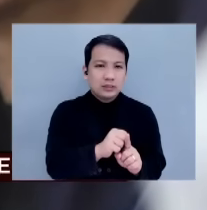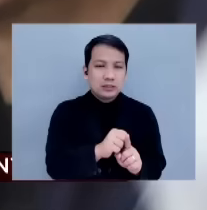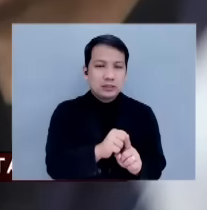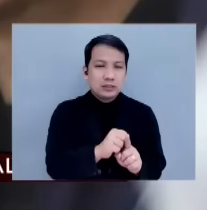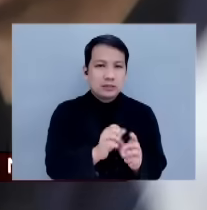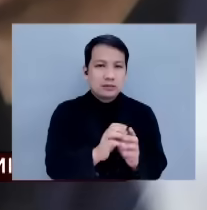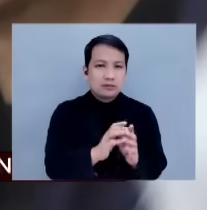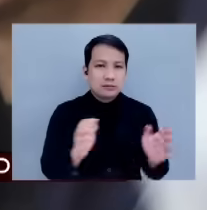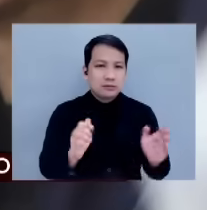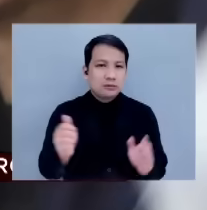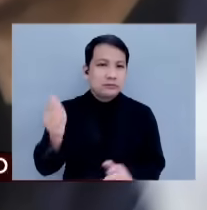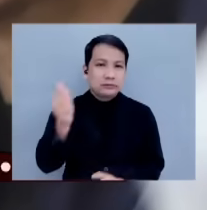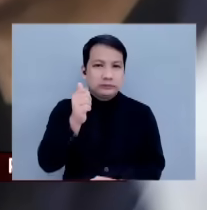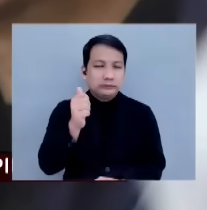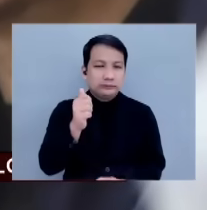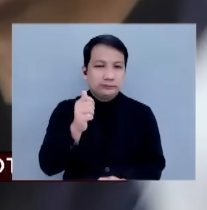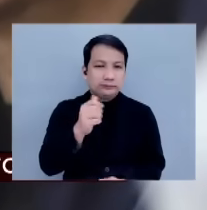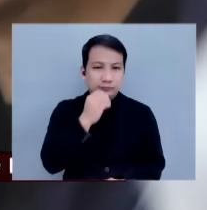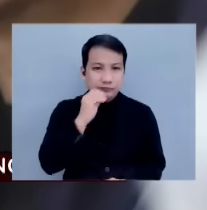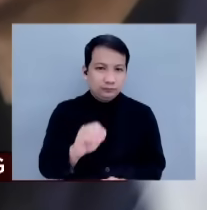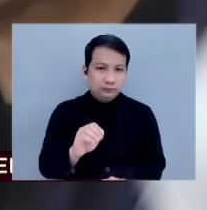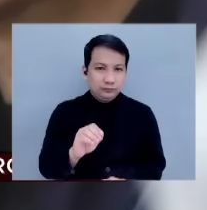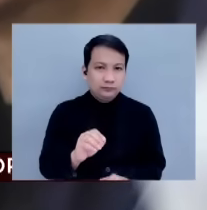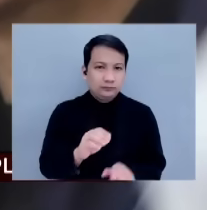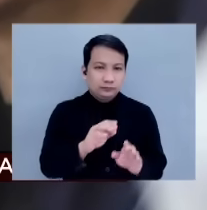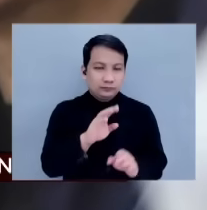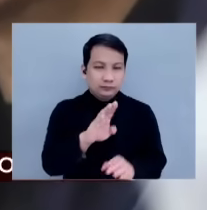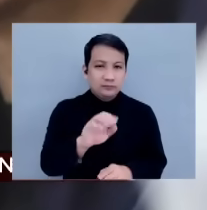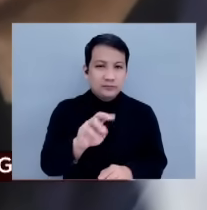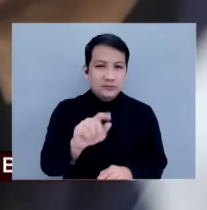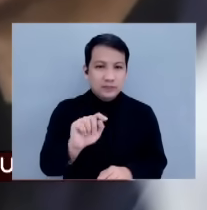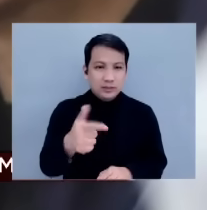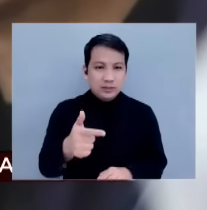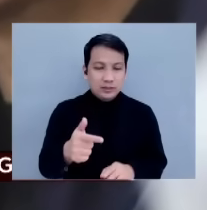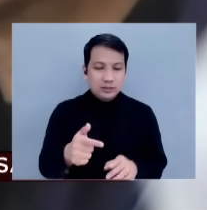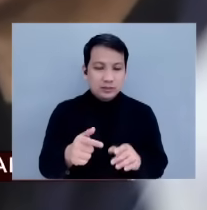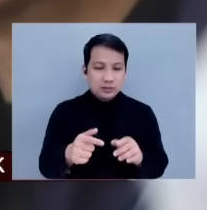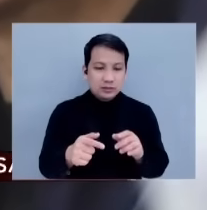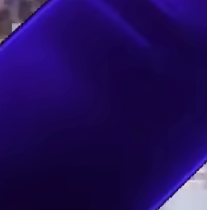kinikilalang malaking isda, no? Si Bantag niya at saka si Zulueta.